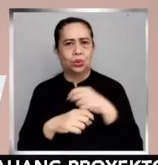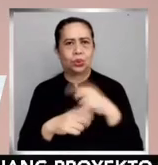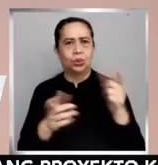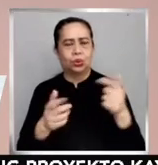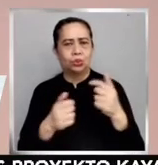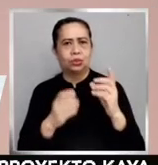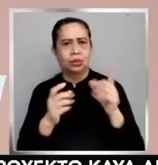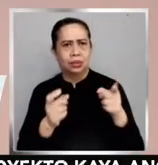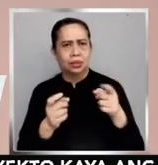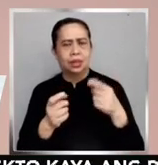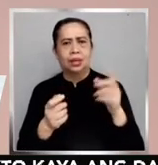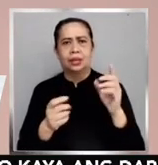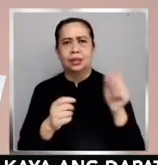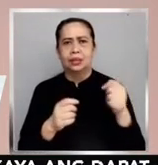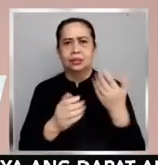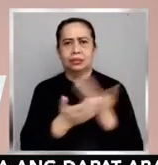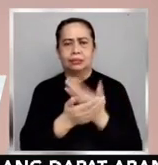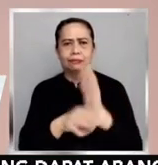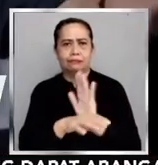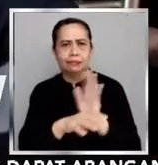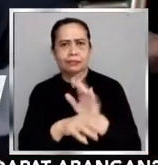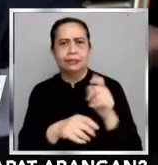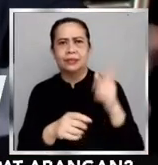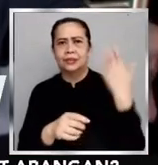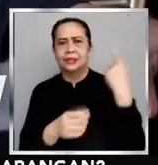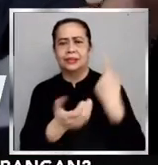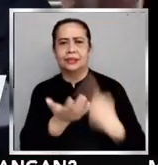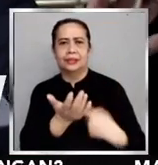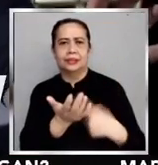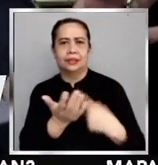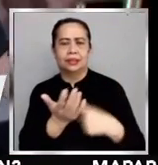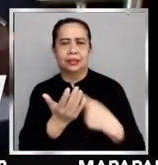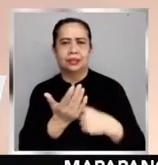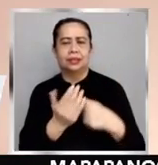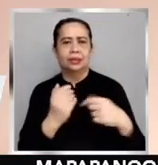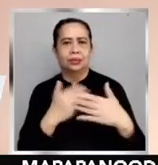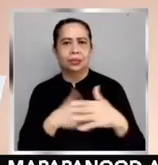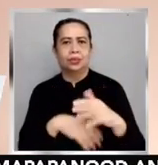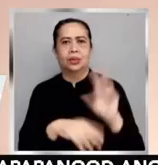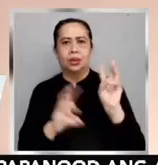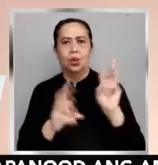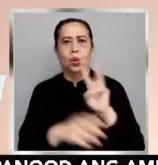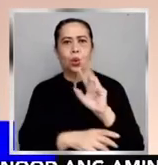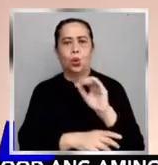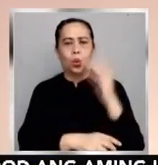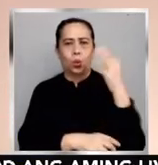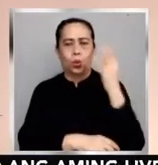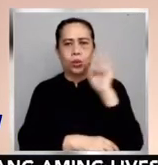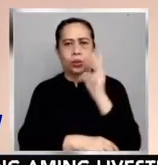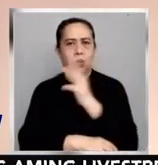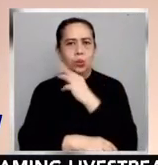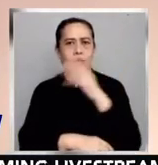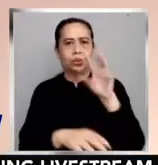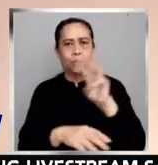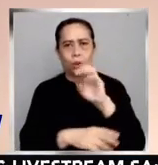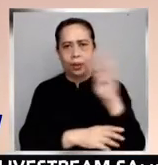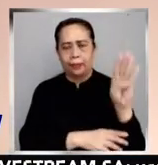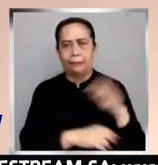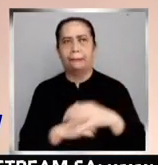na katulad ng naunang pinag-usapang Kapuso serye na Widow's Web. Coming from the success of the Widow's